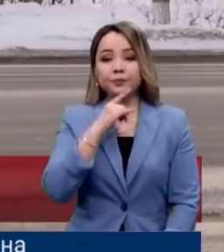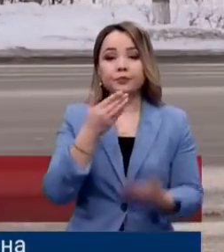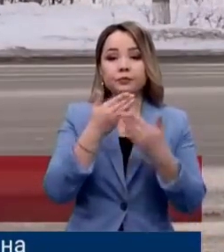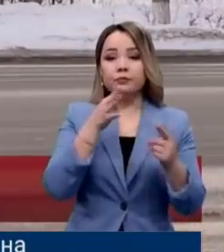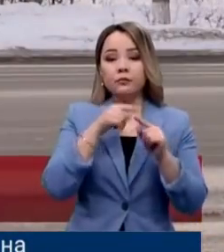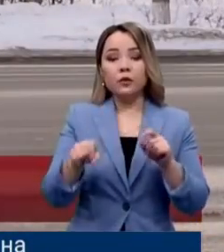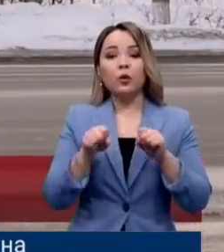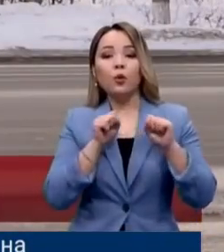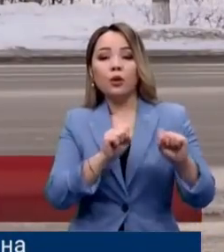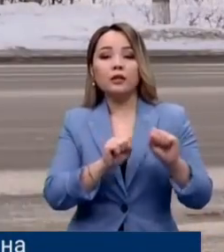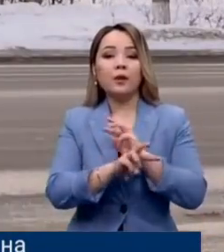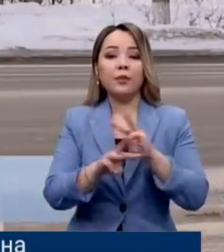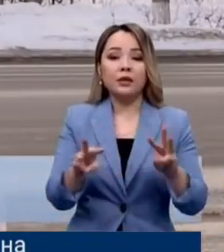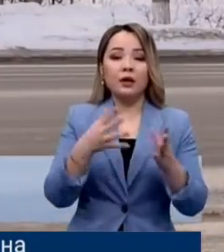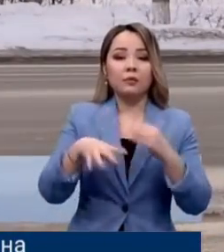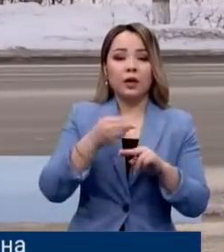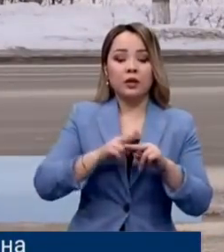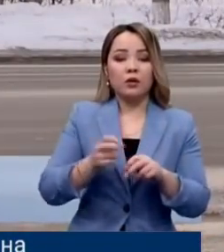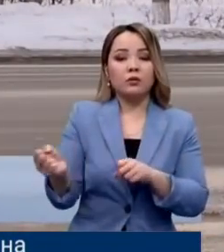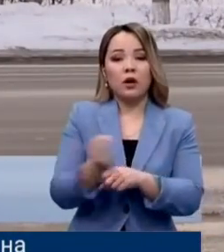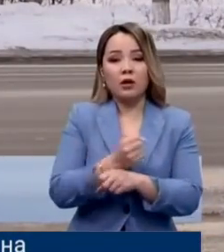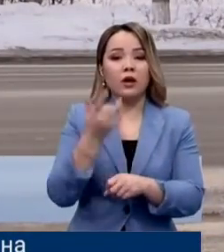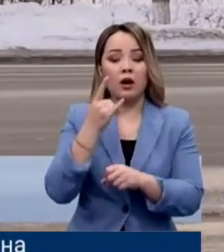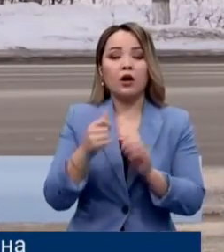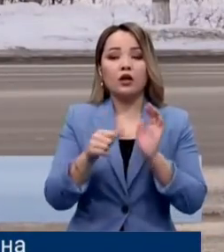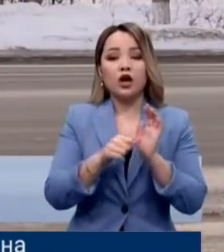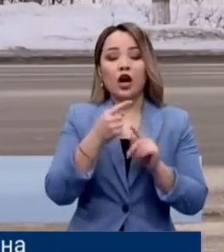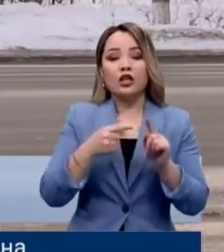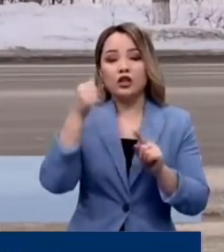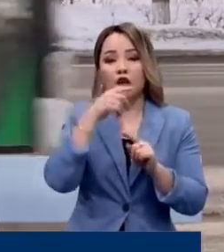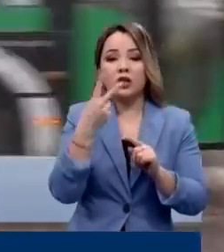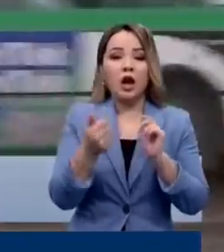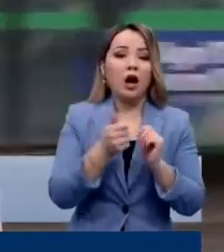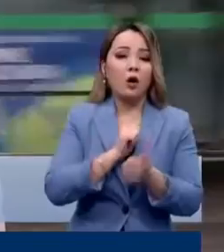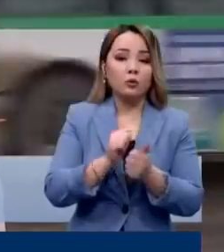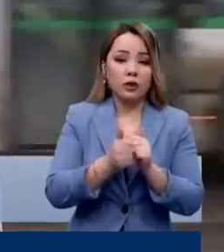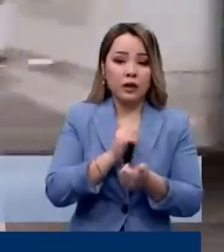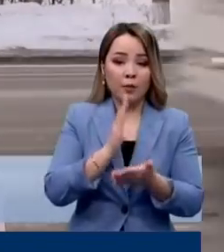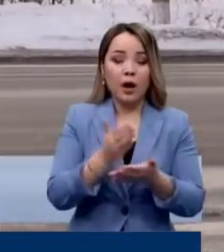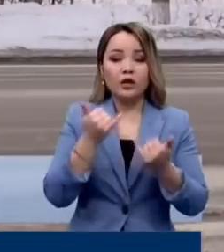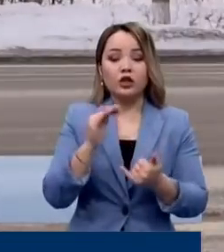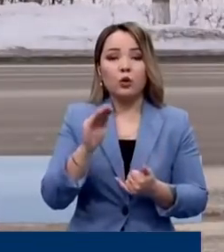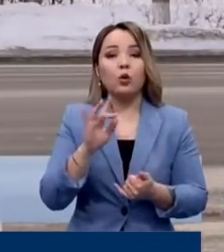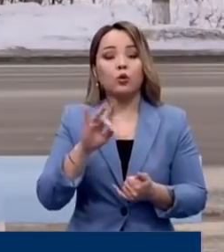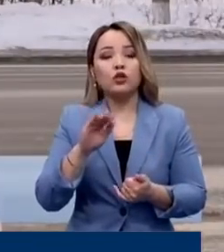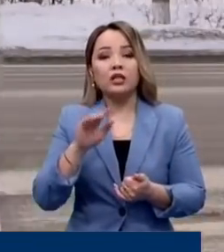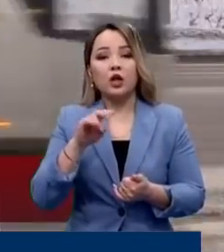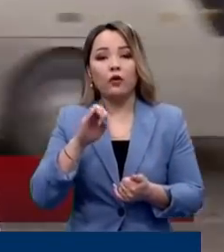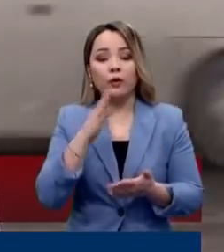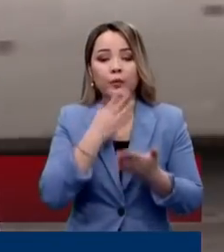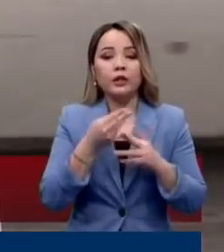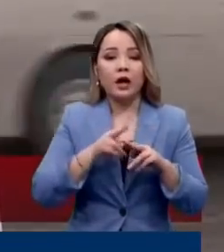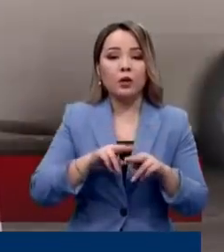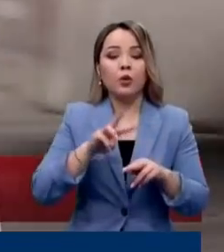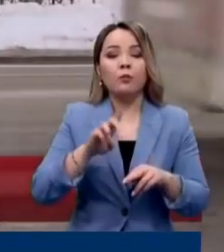кезде қорғаныс министріне жармай келеді. Жарты жылда екеуі ауысты. Қазір ведомствоны Руслан Жақсылықов басқарады, ал оның ізашары